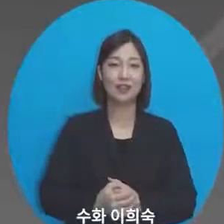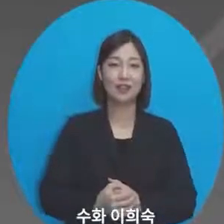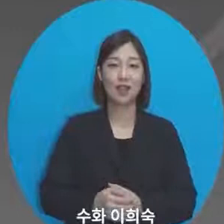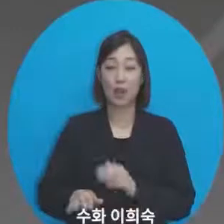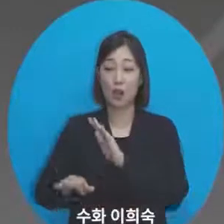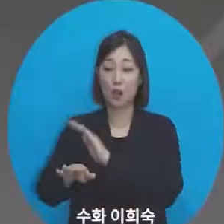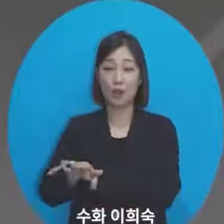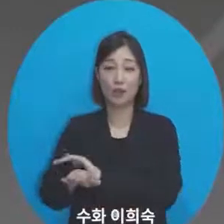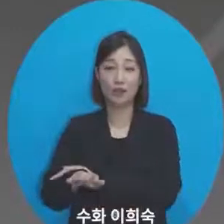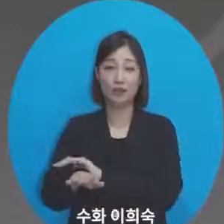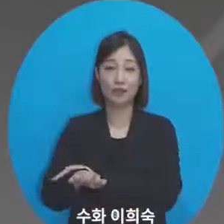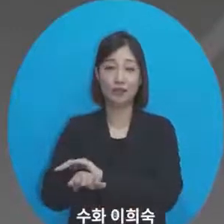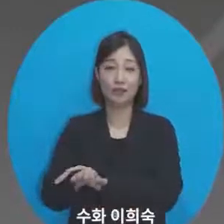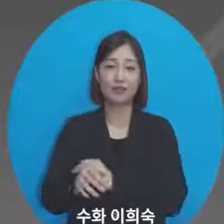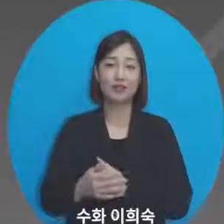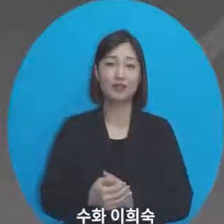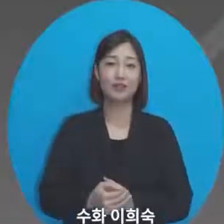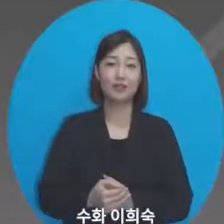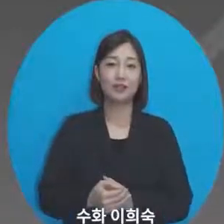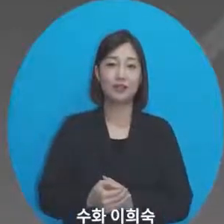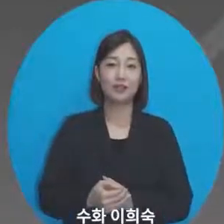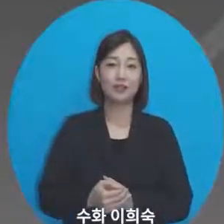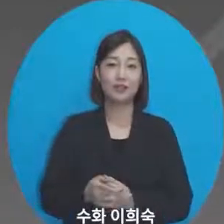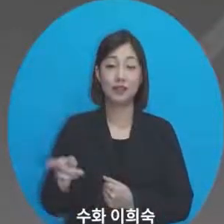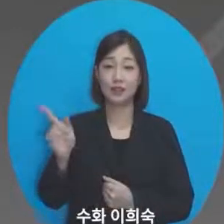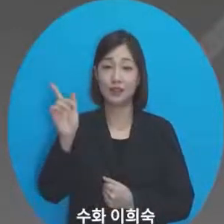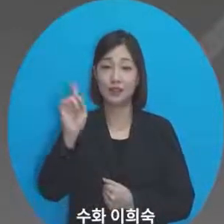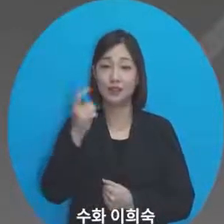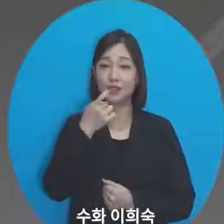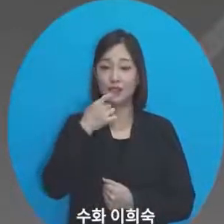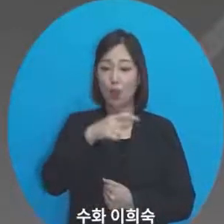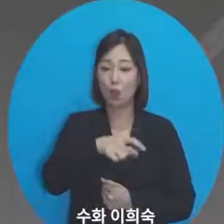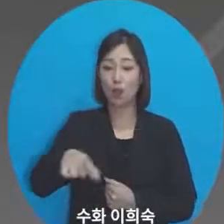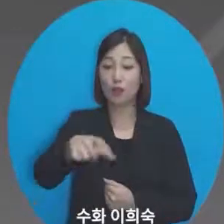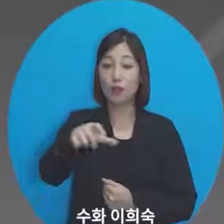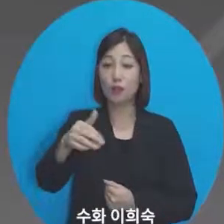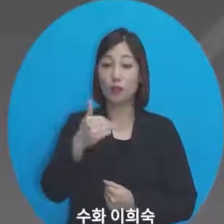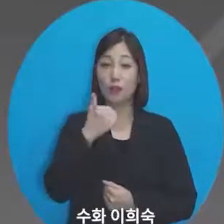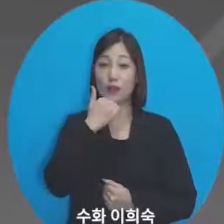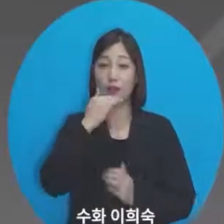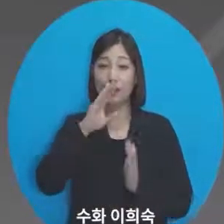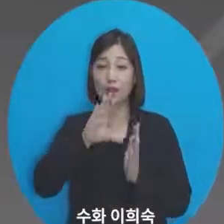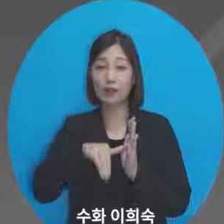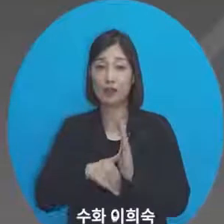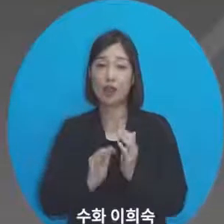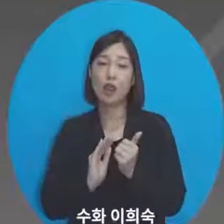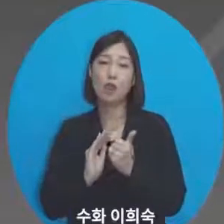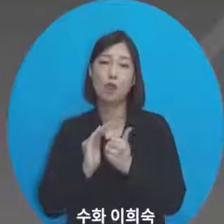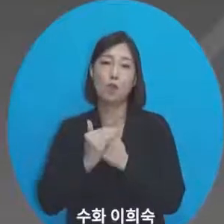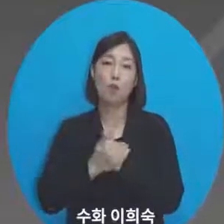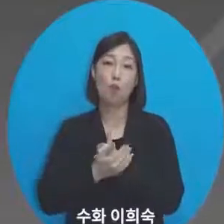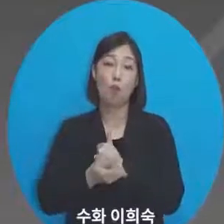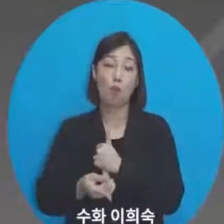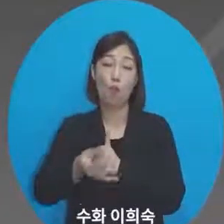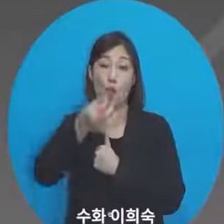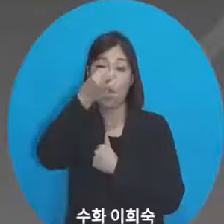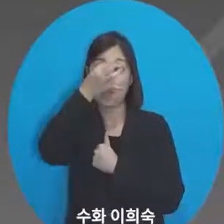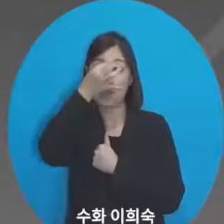오른쪽 상단에는 그 횡단보도 안전 대기 장치라고 불리는 것이 보호구역 내에 설치된